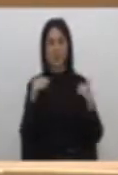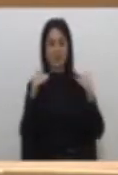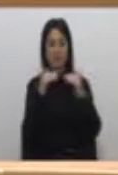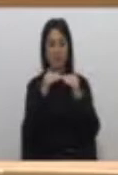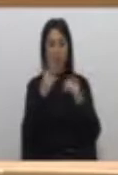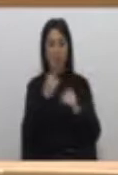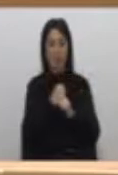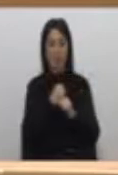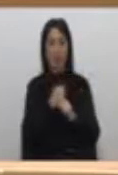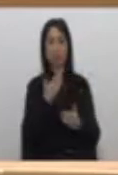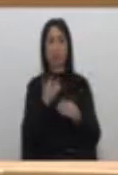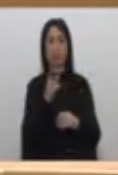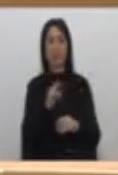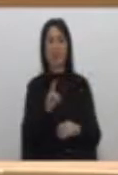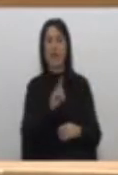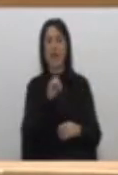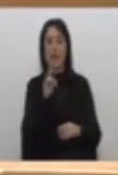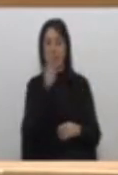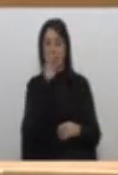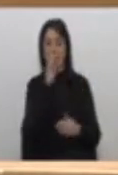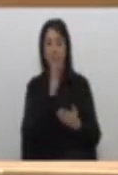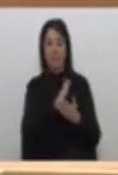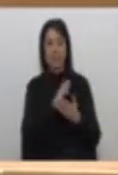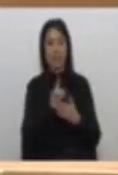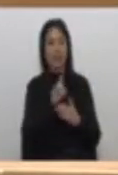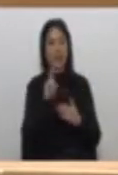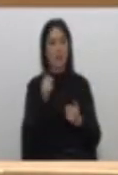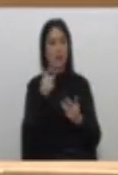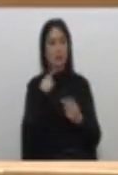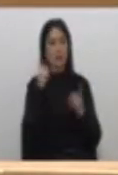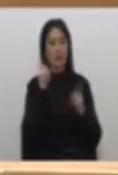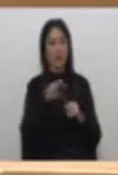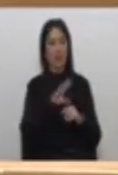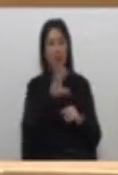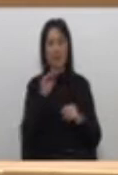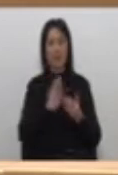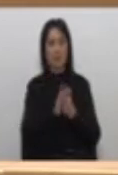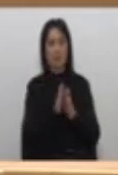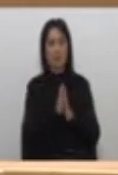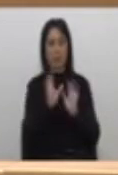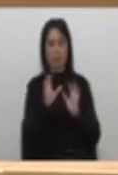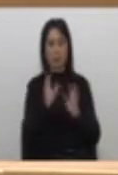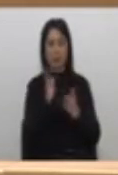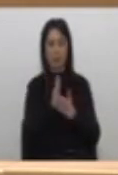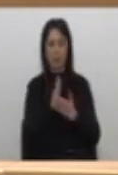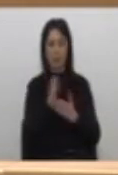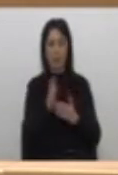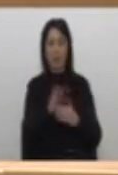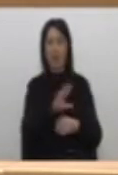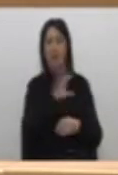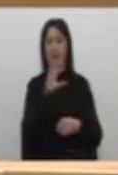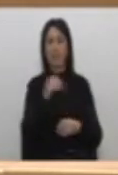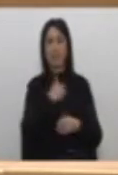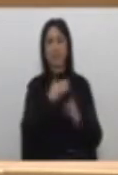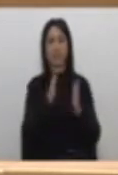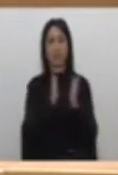შესაბამისობაში მოყვანა, თუ კი რაიმე ხარვეზე არსებობს და რამდენადაც მე ვიცი, ყველა პირობა ამისთვის უზრუნველყოფილი არის, და ყველას მინდა